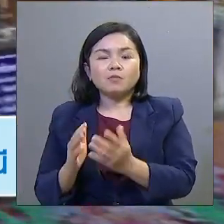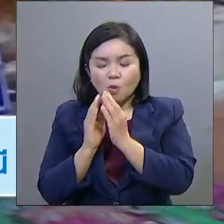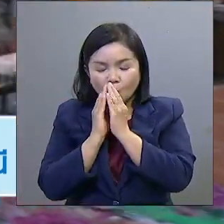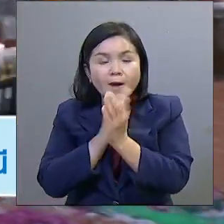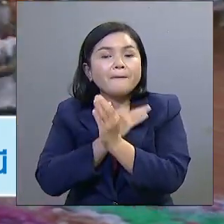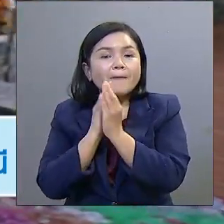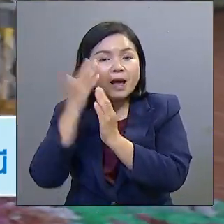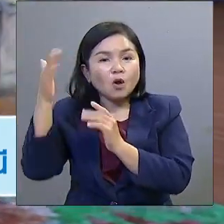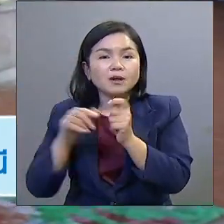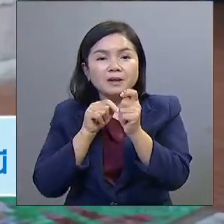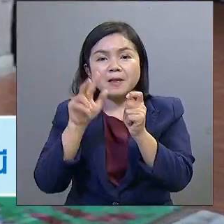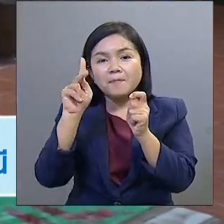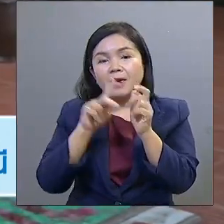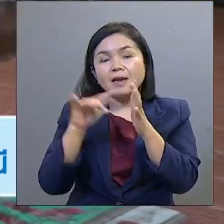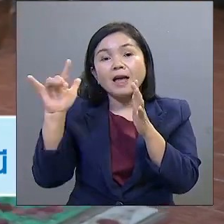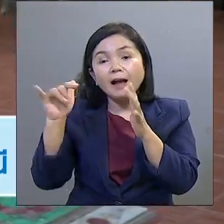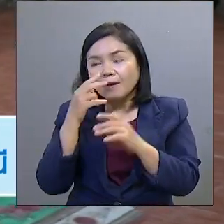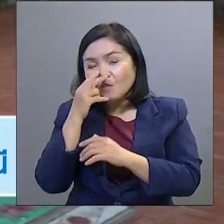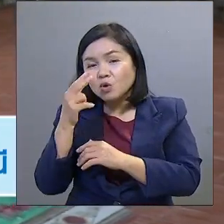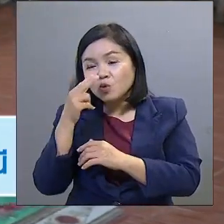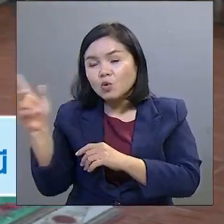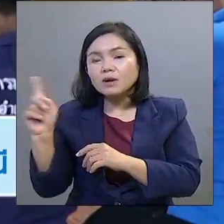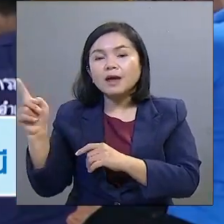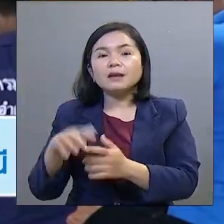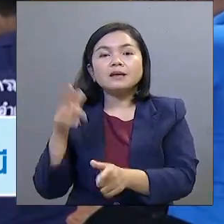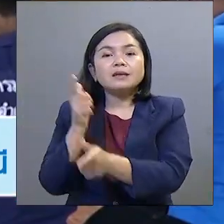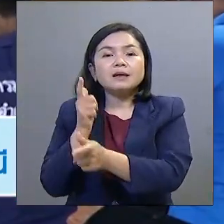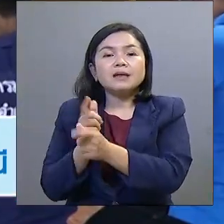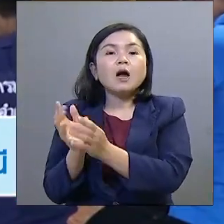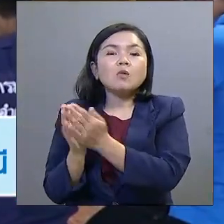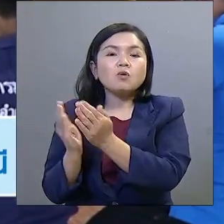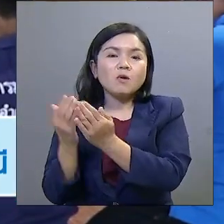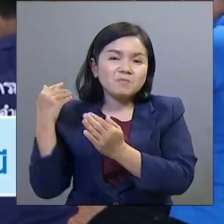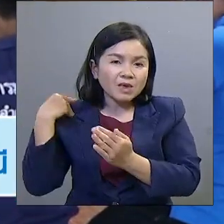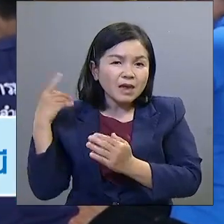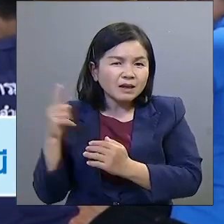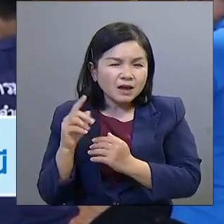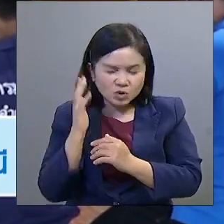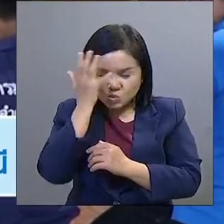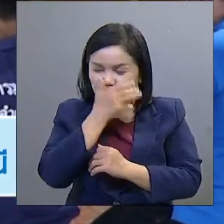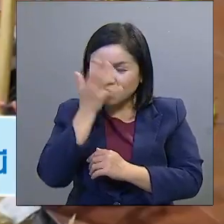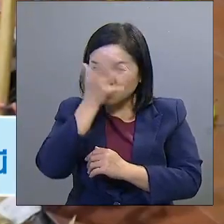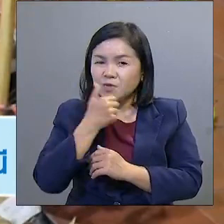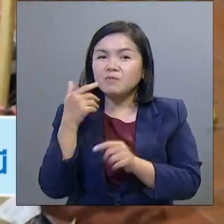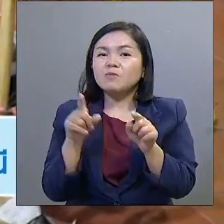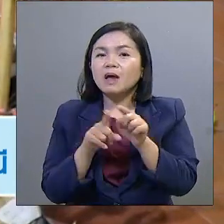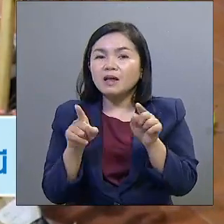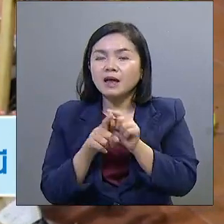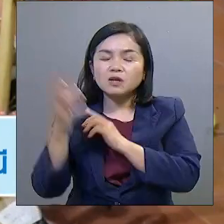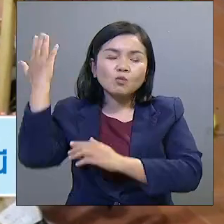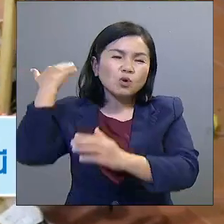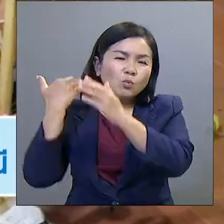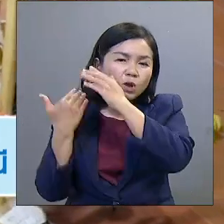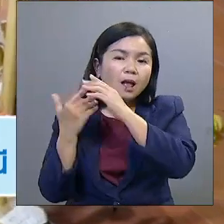าญจนดิษฐ์และมีการชมฟาร์มหอยนางรมแหล่งใหญ่ของเมืองไทยอีกด้วยค่ะ เป็นอีกหนึ่งสถานที่ที่สวยงามแล้วก็เป็นที่ที่เก่าแก่อีกทั้งยัง